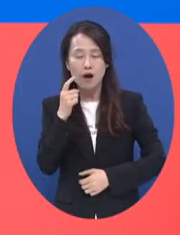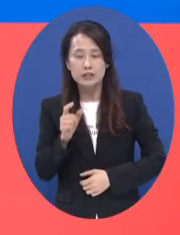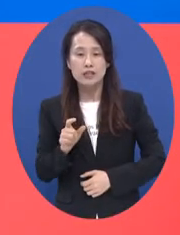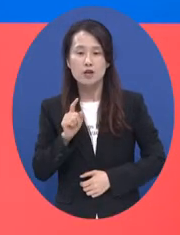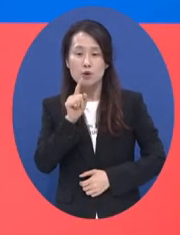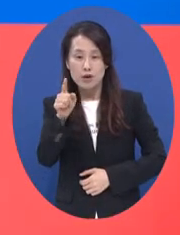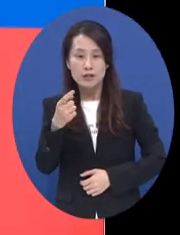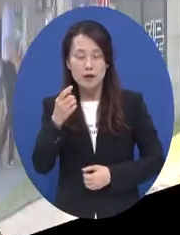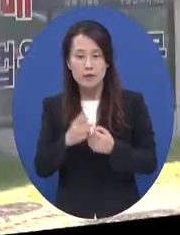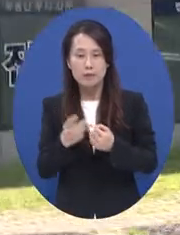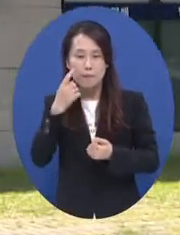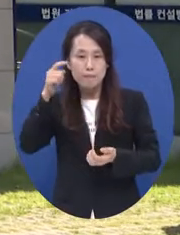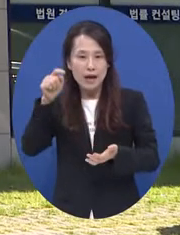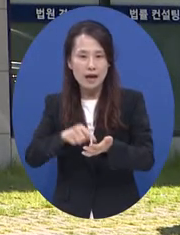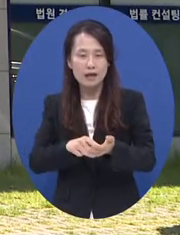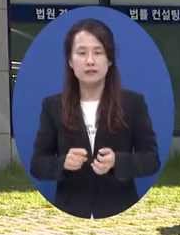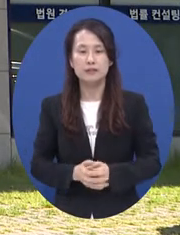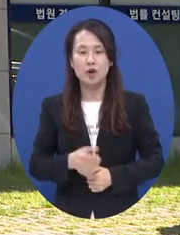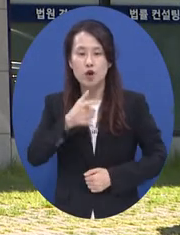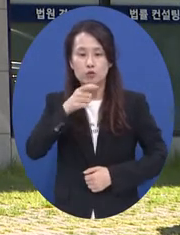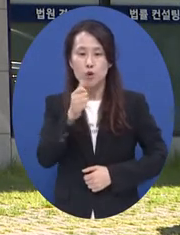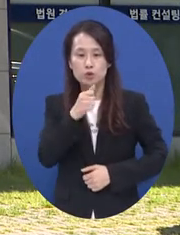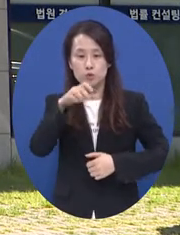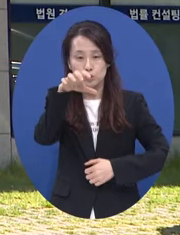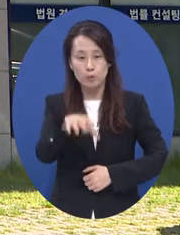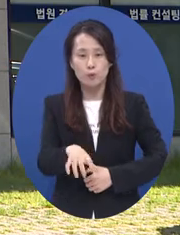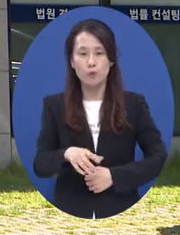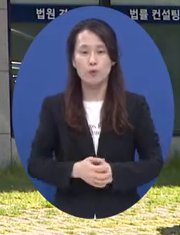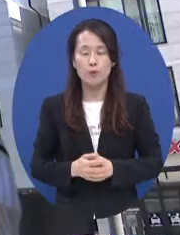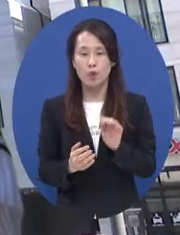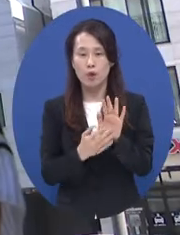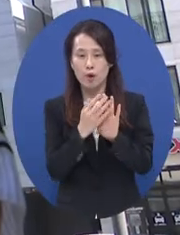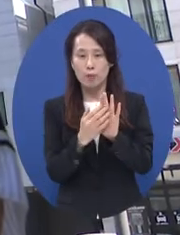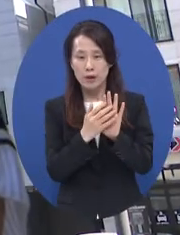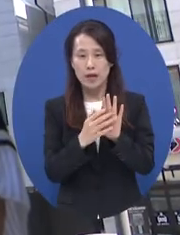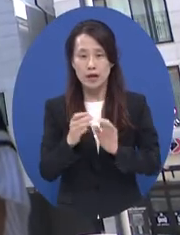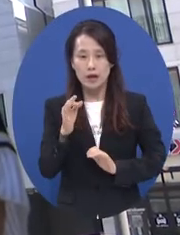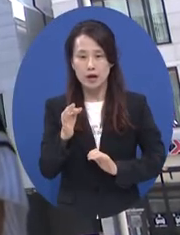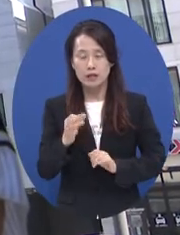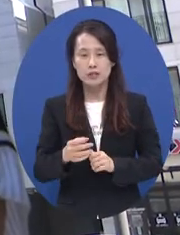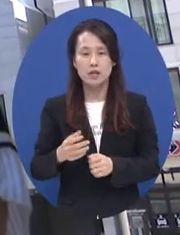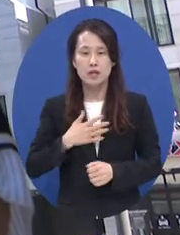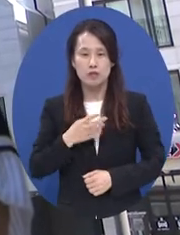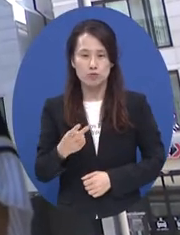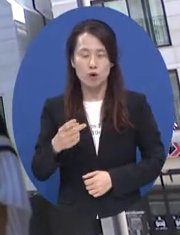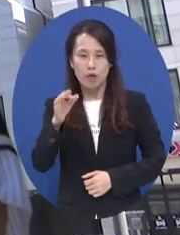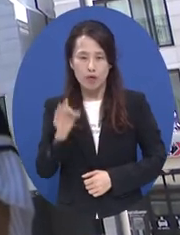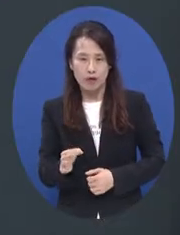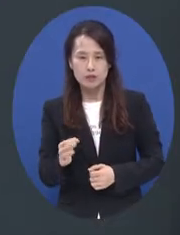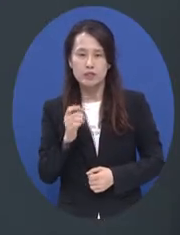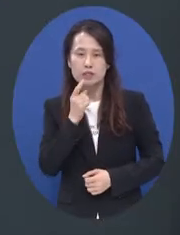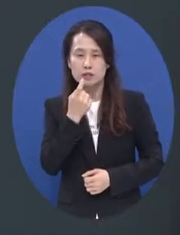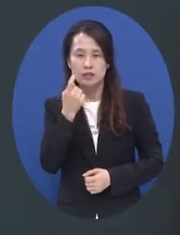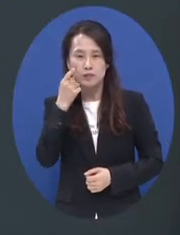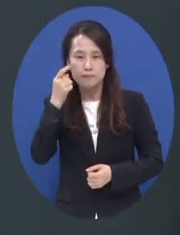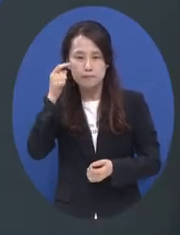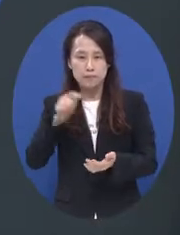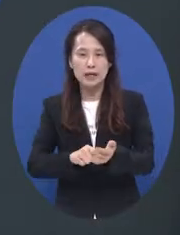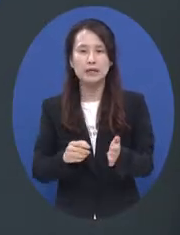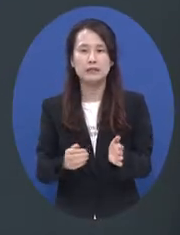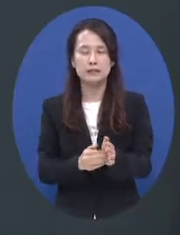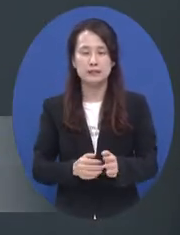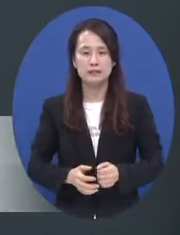승 걸을 당했다 수원의 한 부동산 중개업소는 경매 부동산의 가격을 호의적으로 낮췄다 는 신고가 접수됐습니다